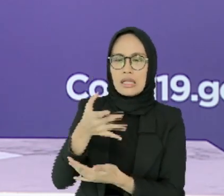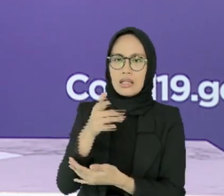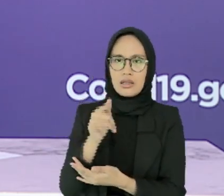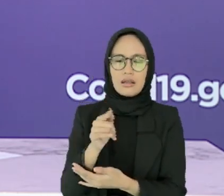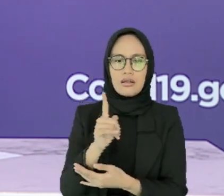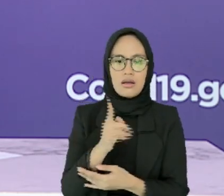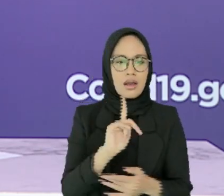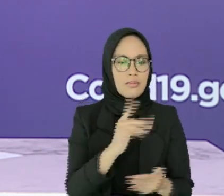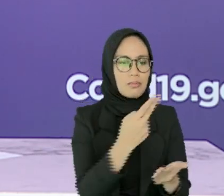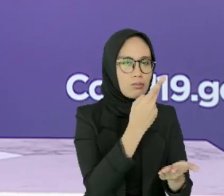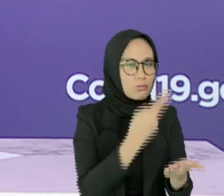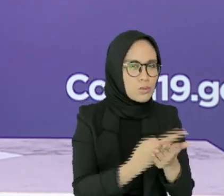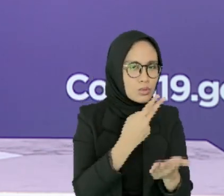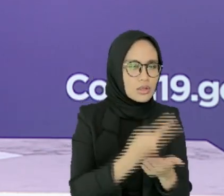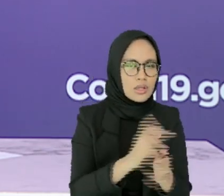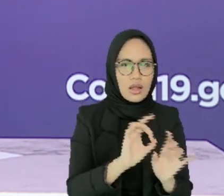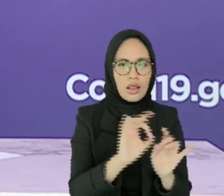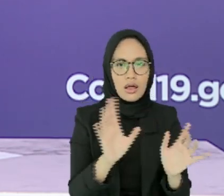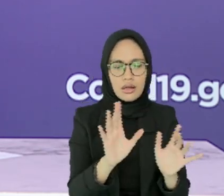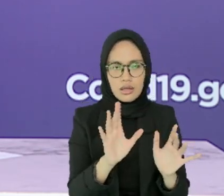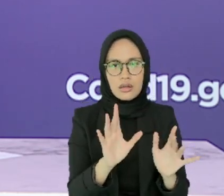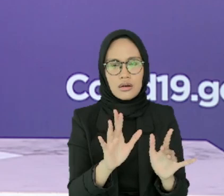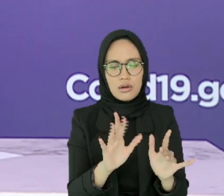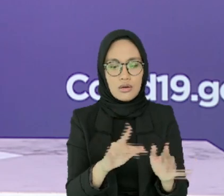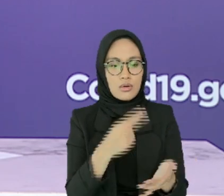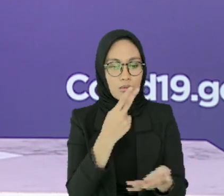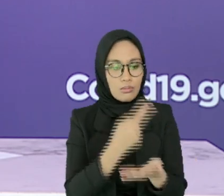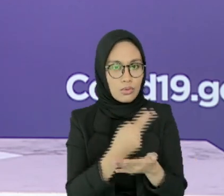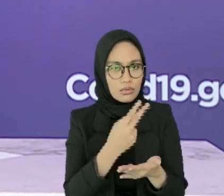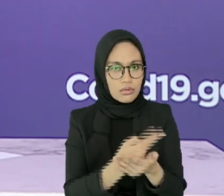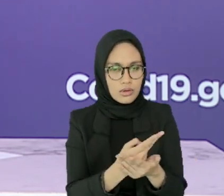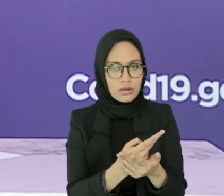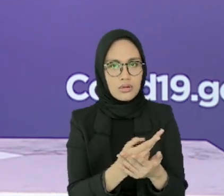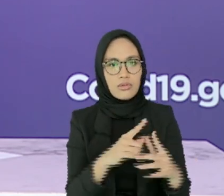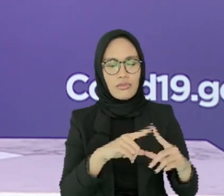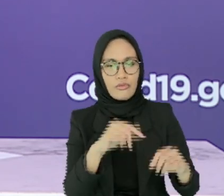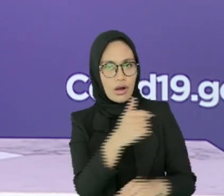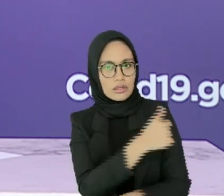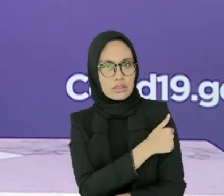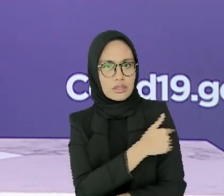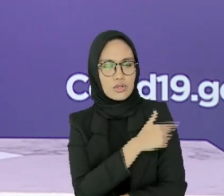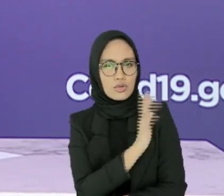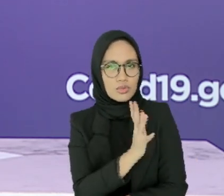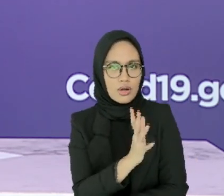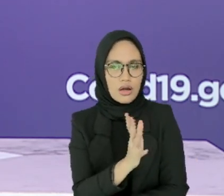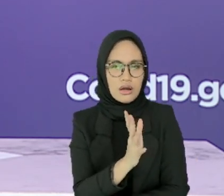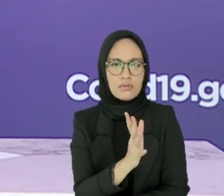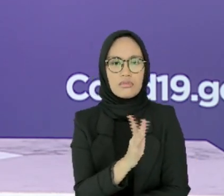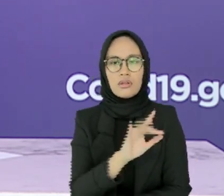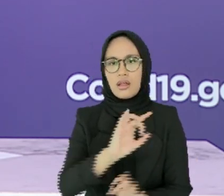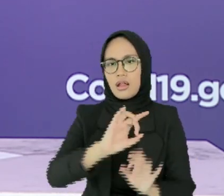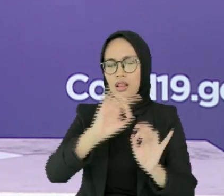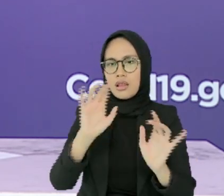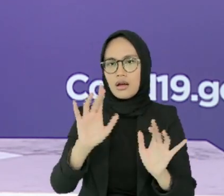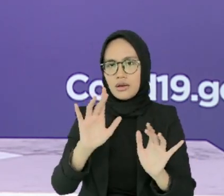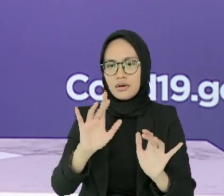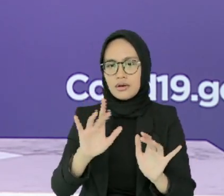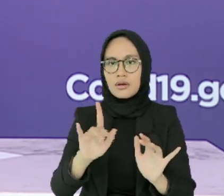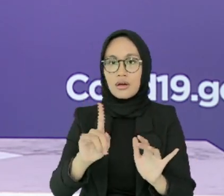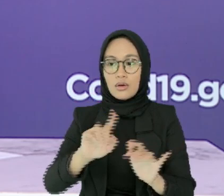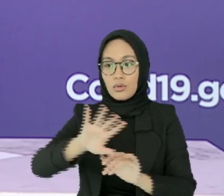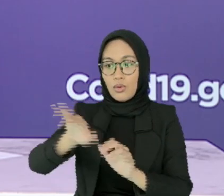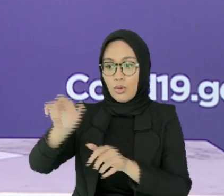kesehatan dan bukti pemesanan akomodasi karantina yang menjamin orang yang masuk ialah orang yang benar-benar